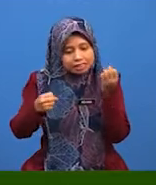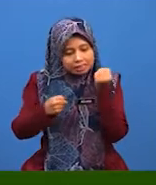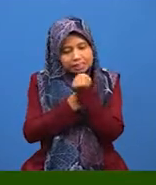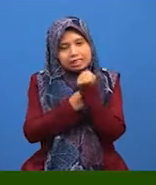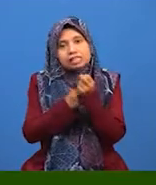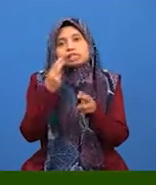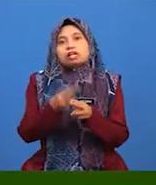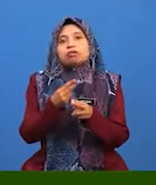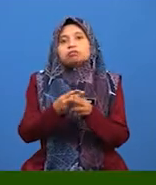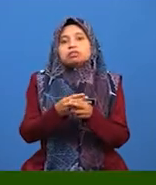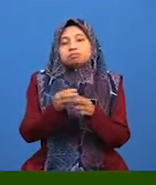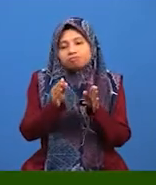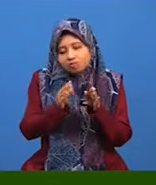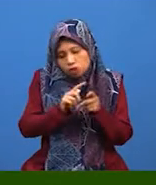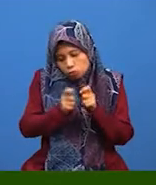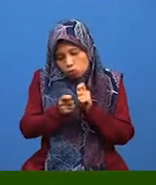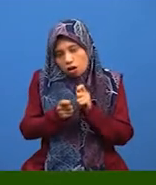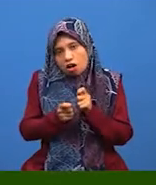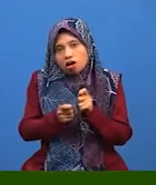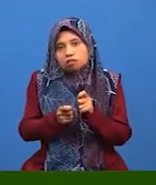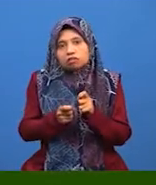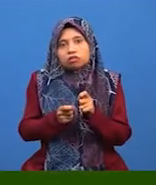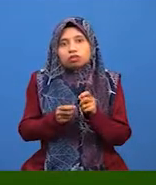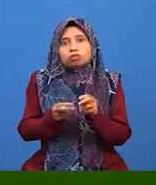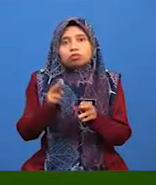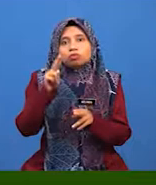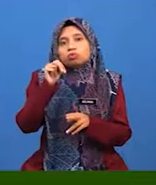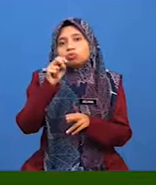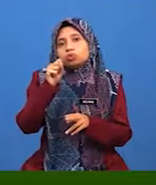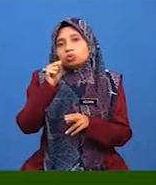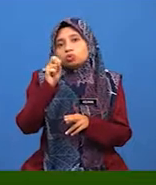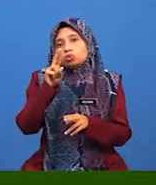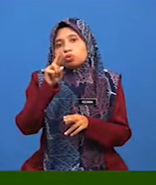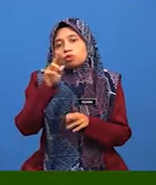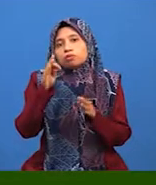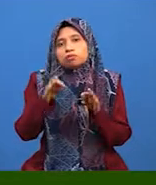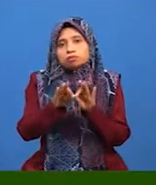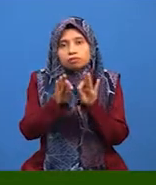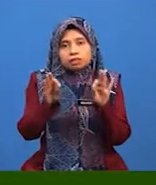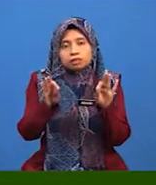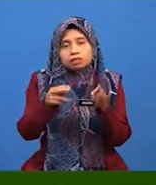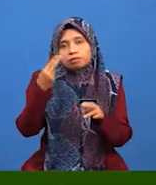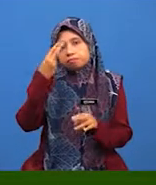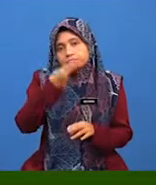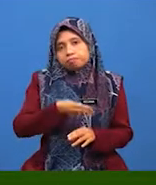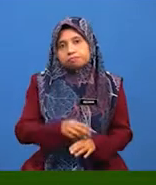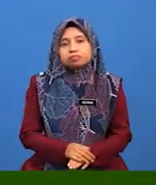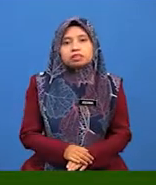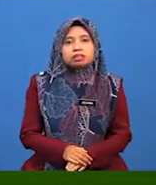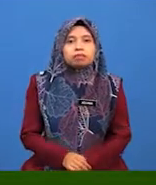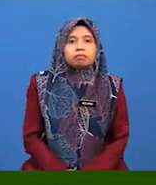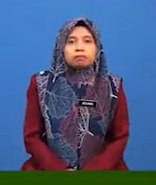ini mengalihkan unsur frasa sendi nama ke bahagian hadapan,